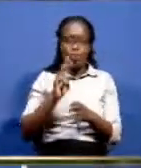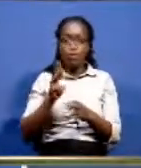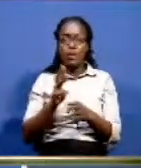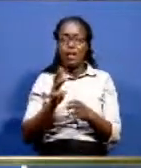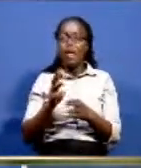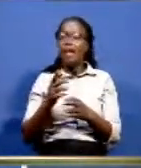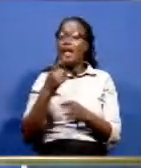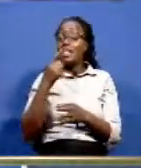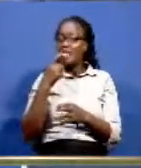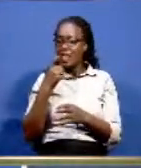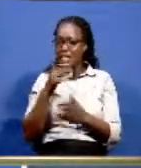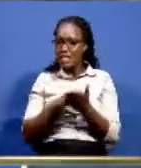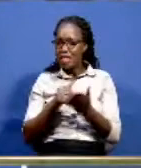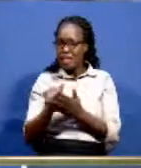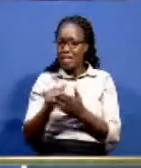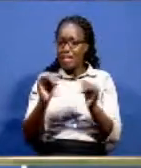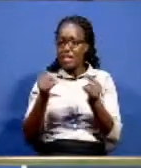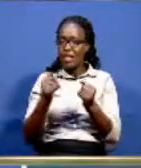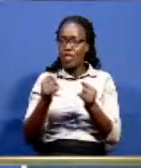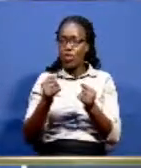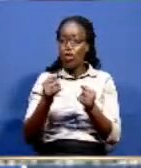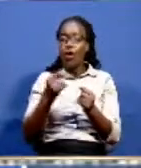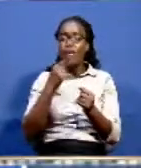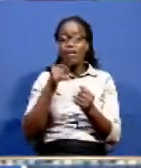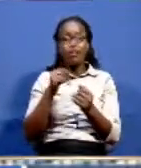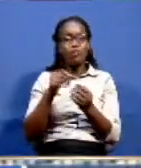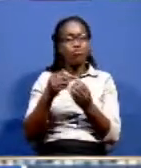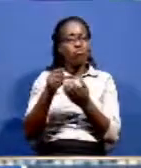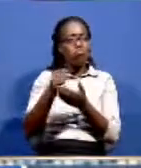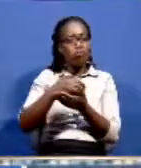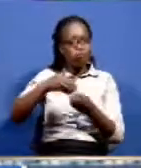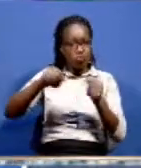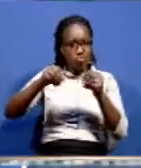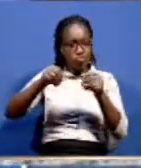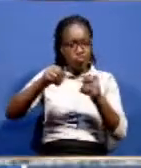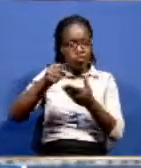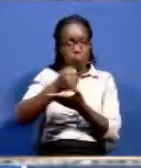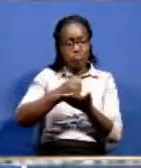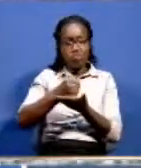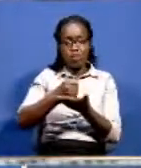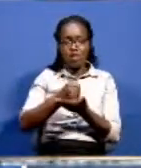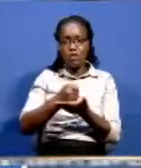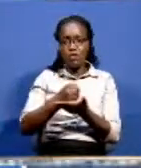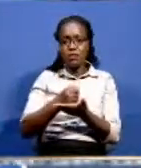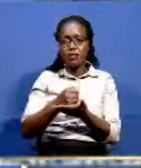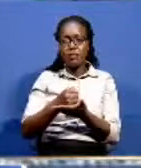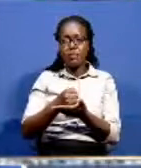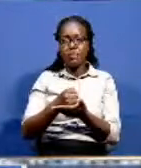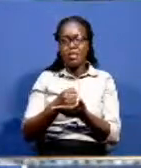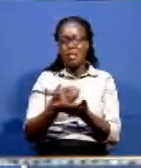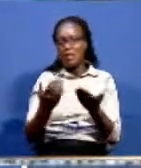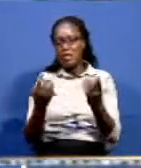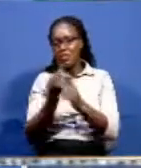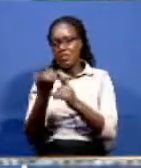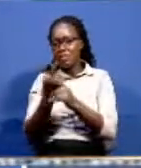destroyed, as well as the newly installed rice processing machines. Ikiwa ni mchele ambayo ilikuwa iko kwa kiwango